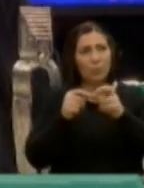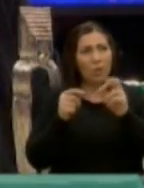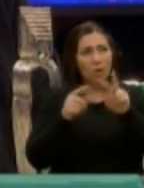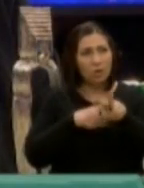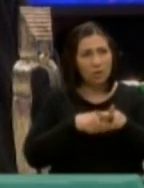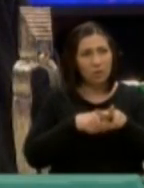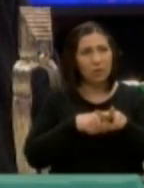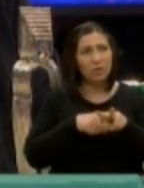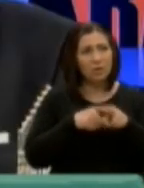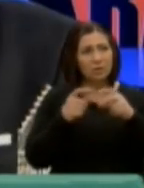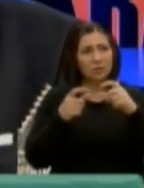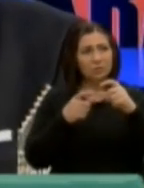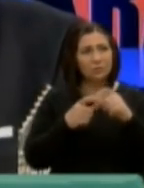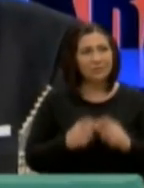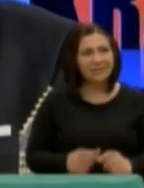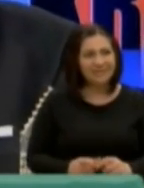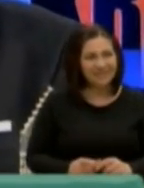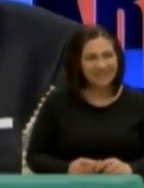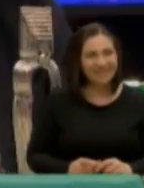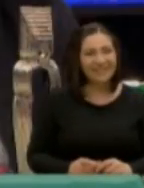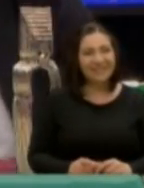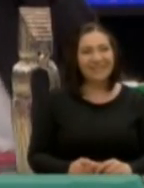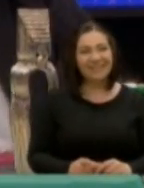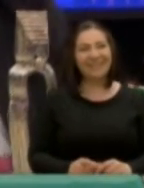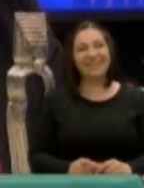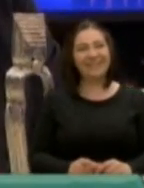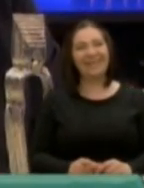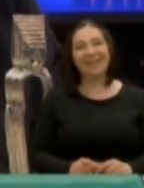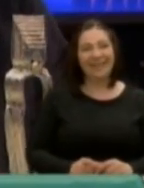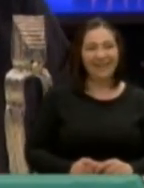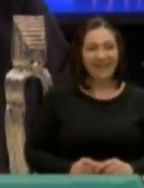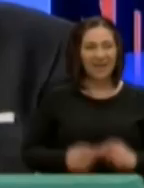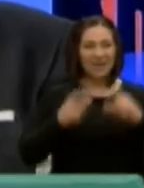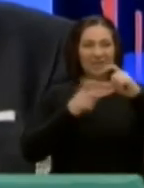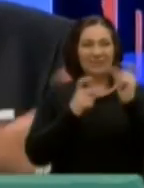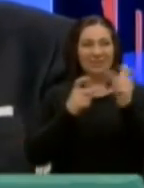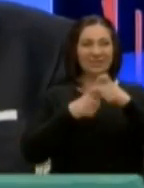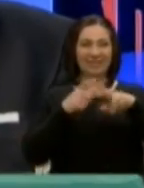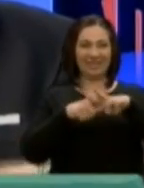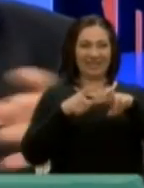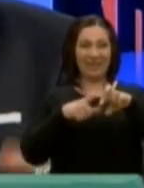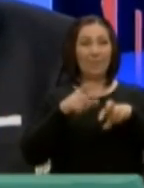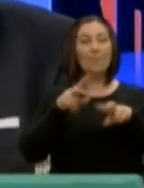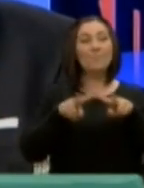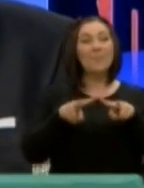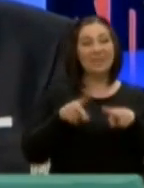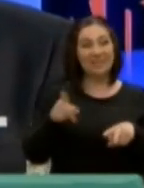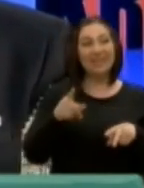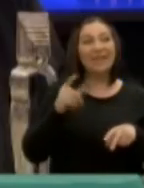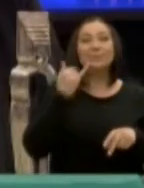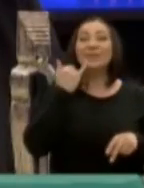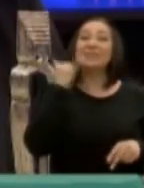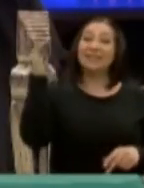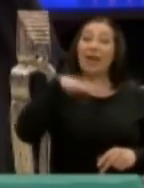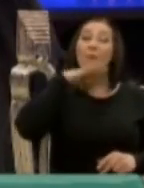Boy? Clean Boy Sugar Mehmet. Sugar Mehmet. Şimdi bizde yabancılar geldiği zaman tanıtmak için. Ya sizin